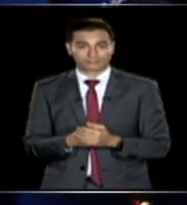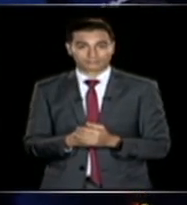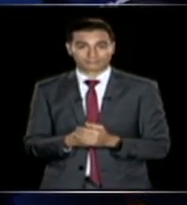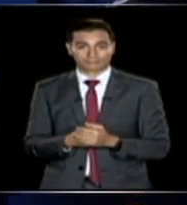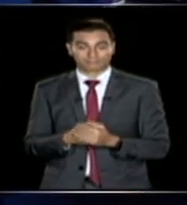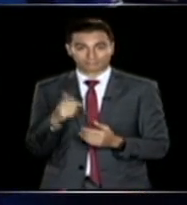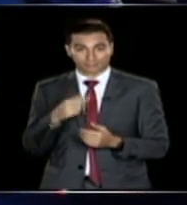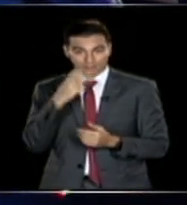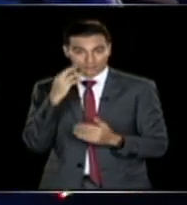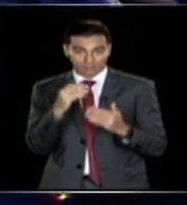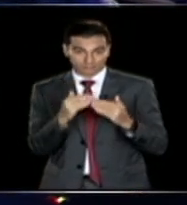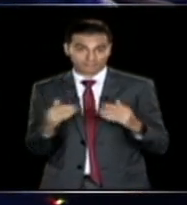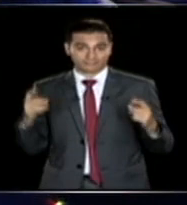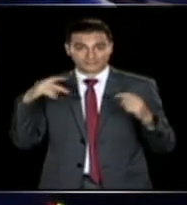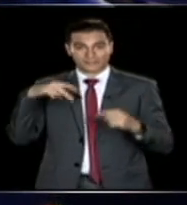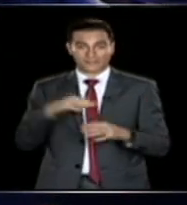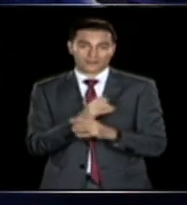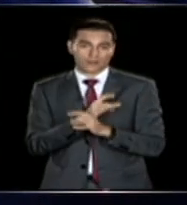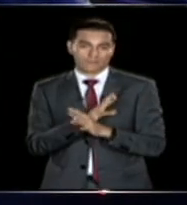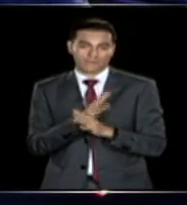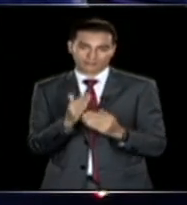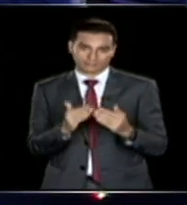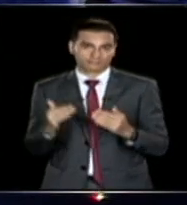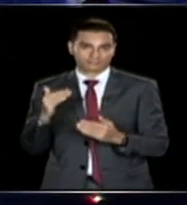الصاعقة إلى دور الثمانية.